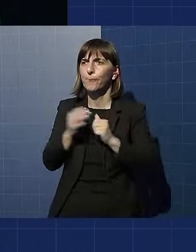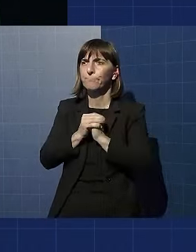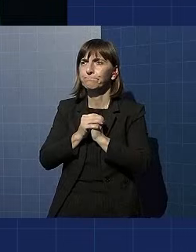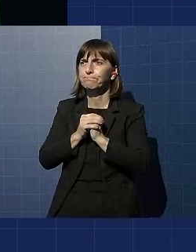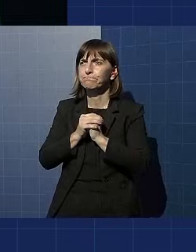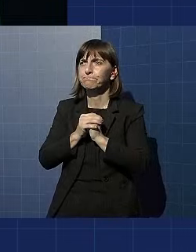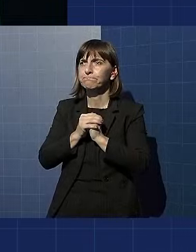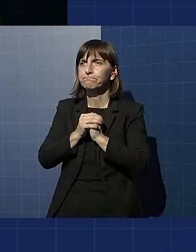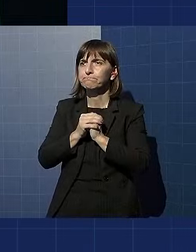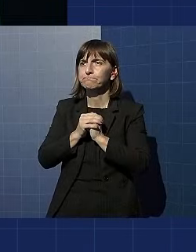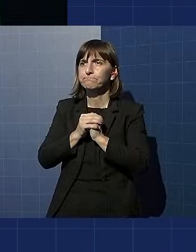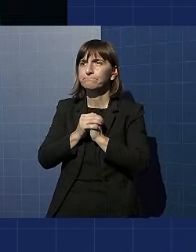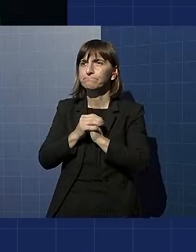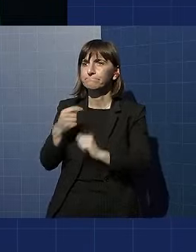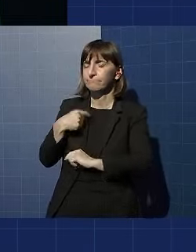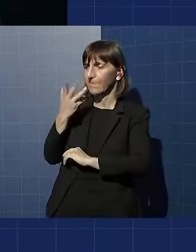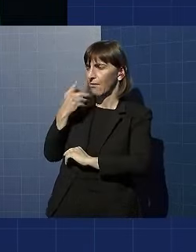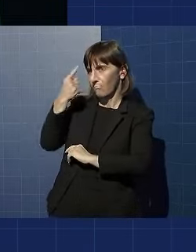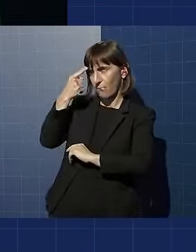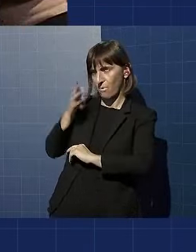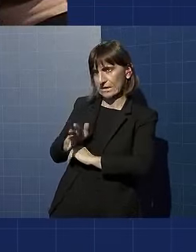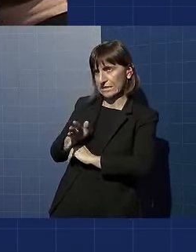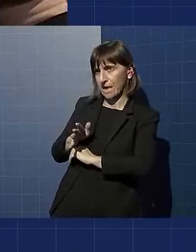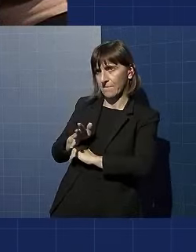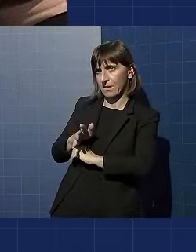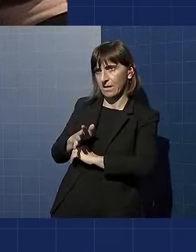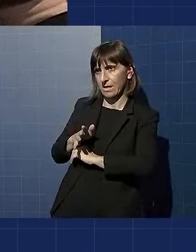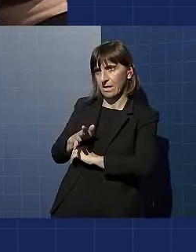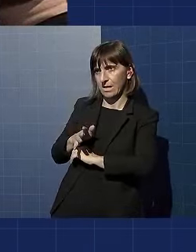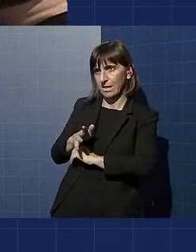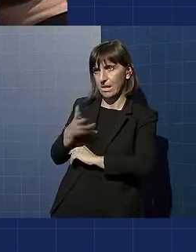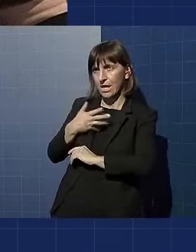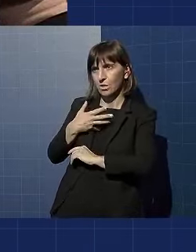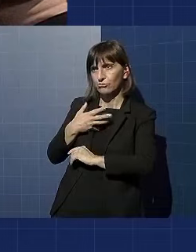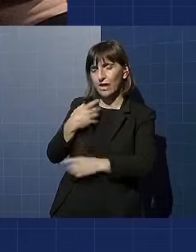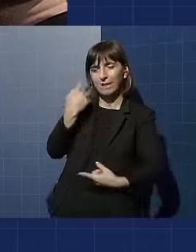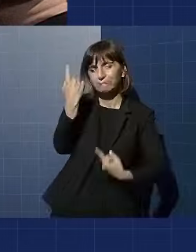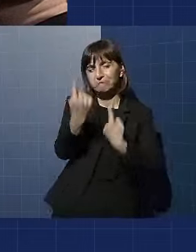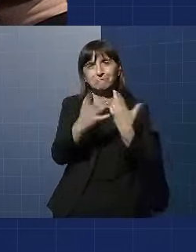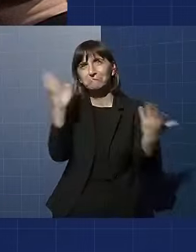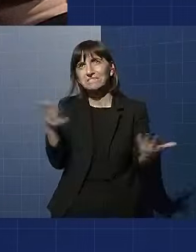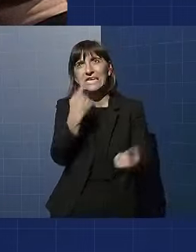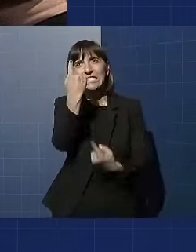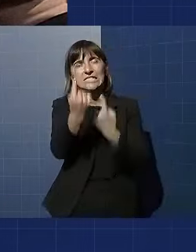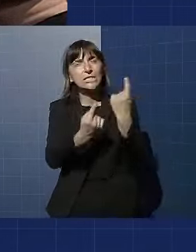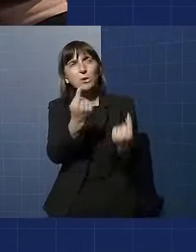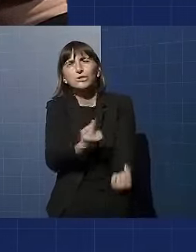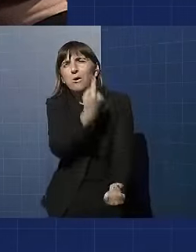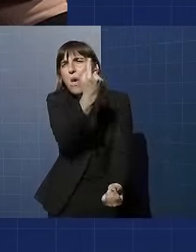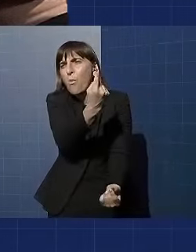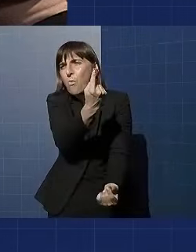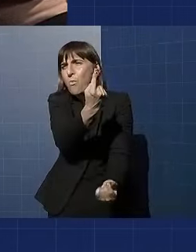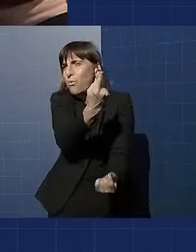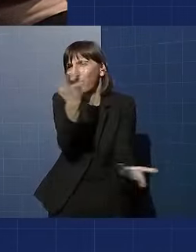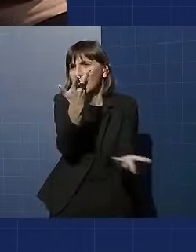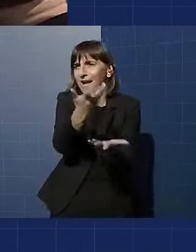Vorrei sapere se esiste un caso che possa essere raccontato di una situazione di crisi in un